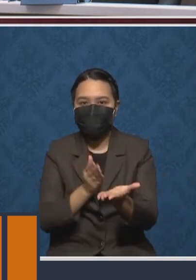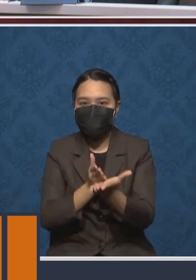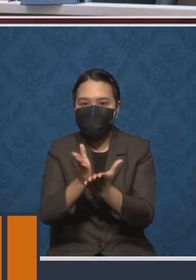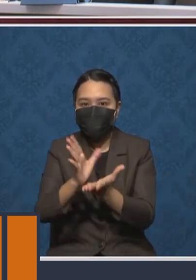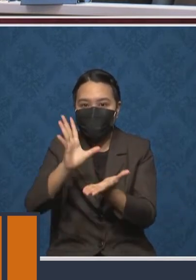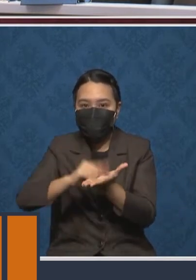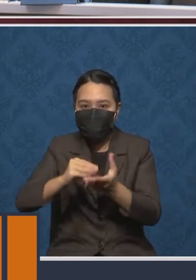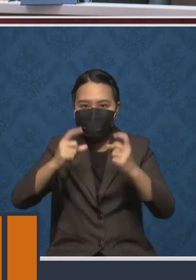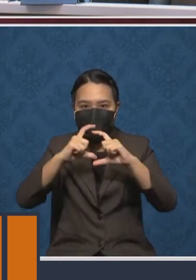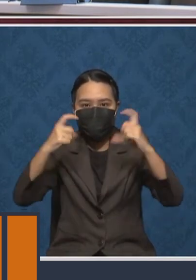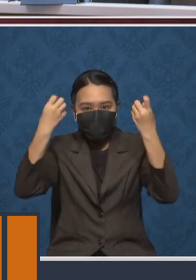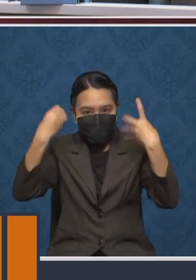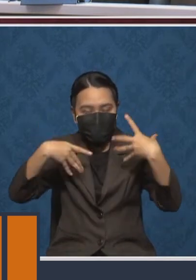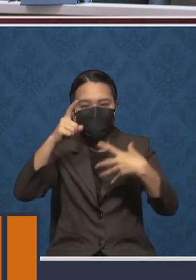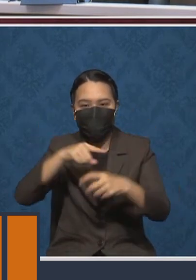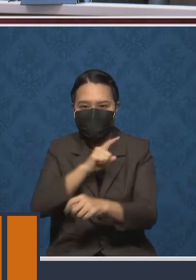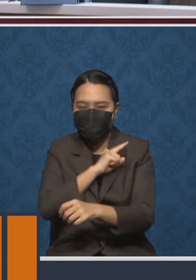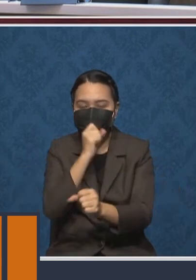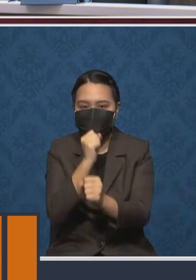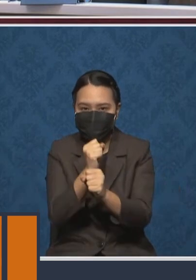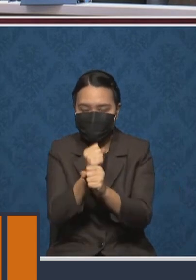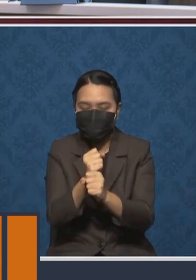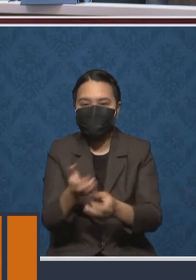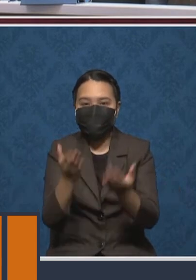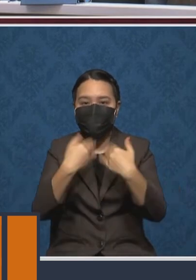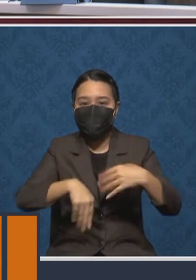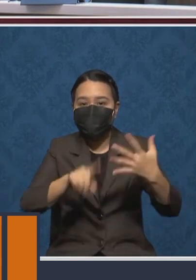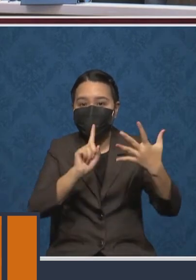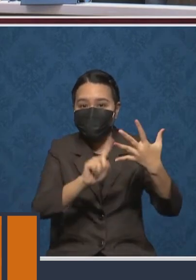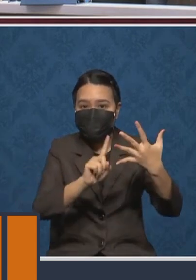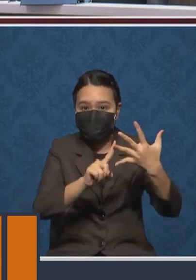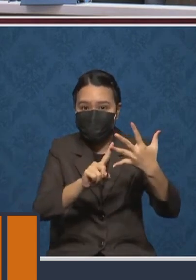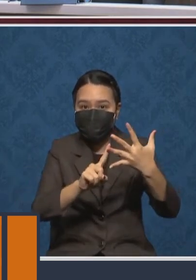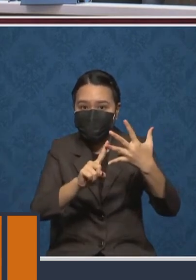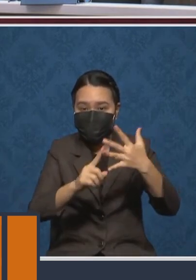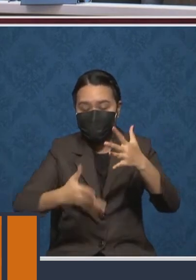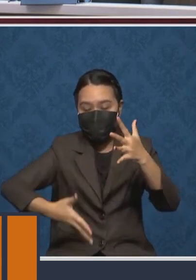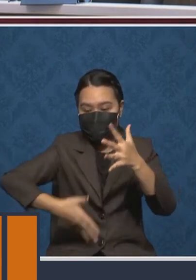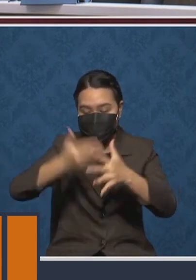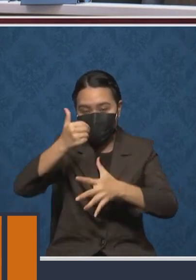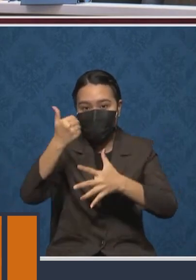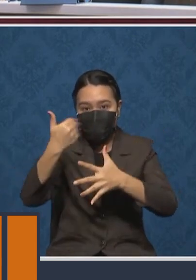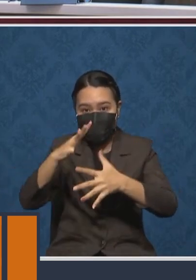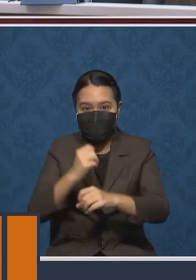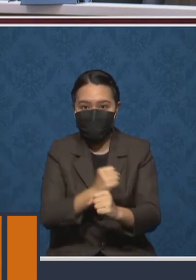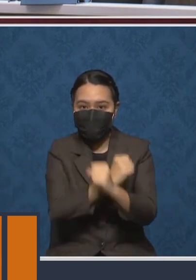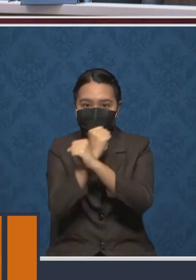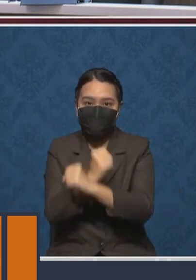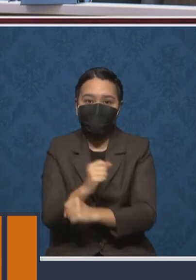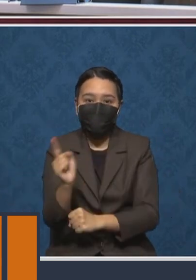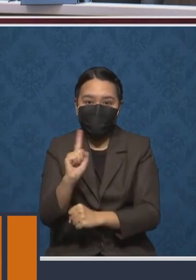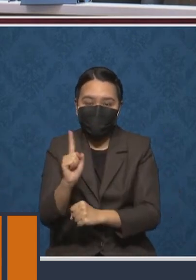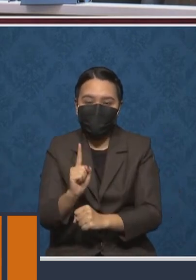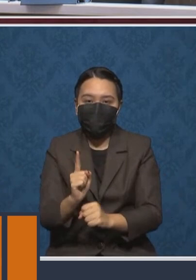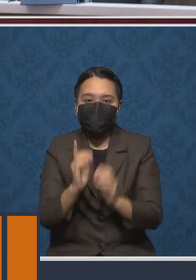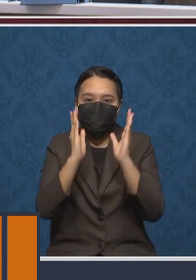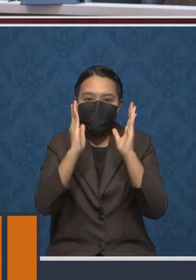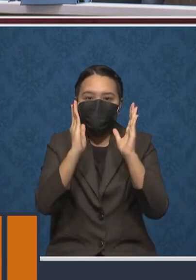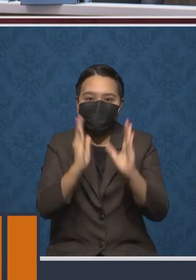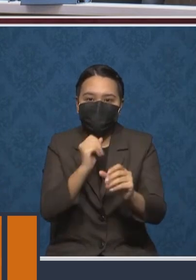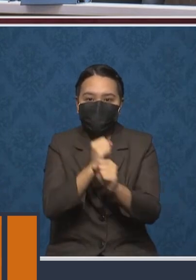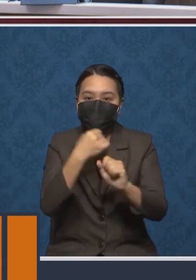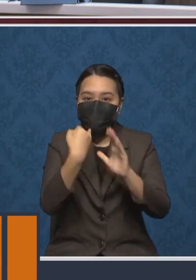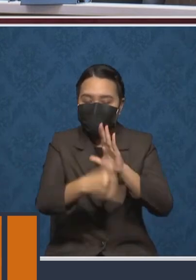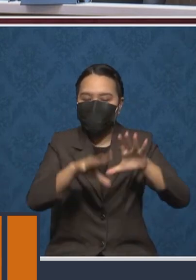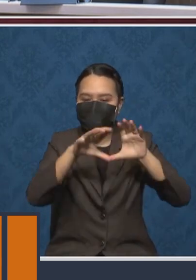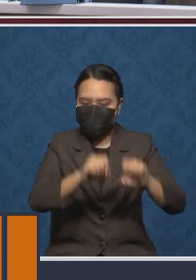4ครับท่านประธานผลสัมฤทธิ์หรือความสำเร็จของกระบวนการคุ้มครองผลดีทางคดีคือจำเลยถูกลงโทษแน่ครับ